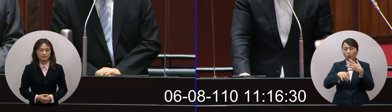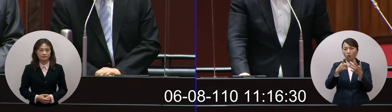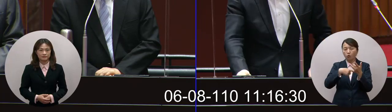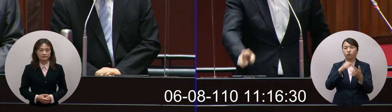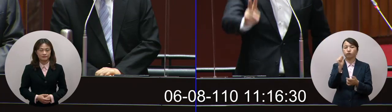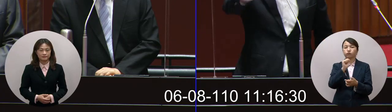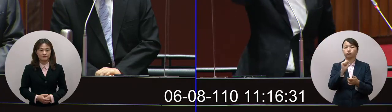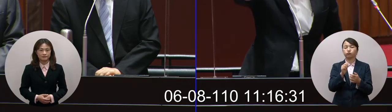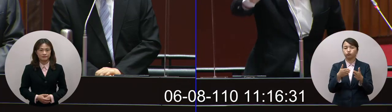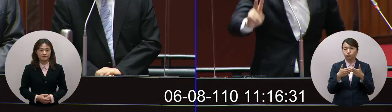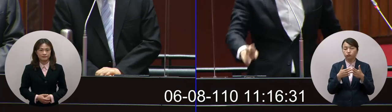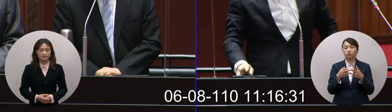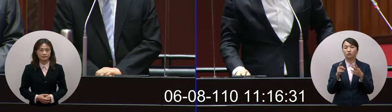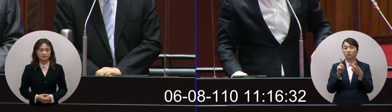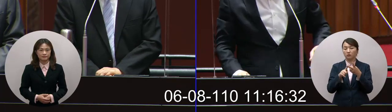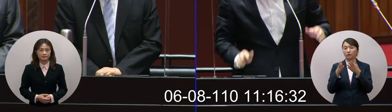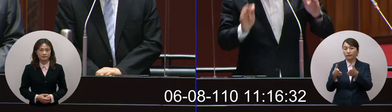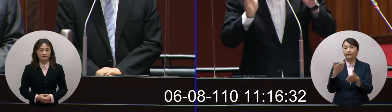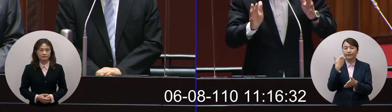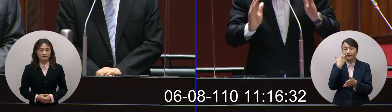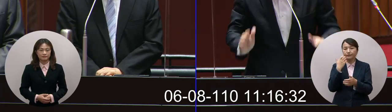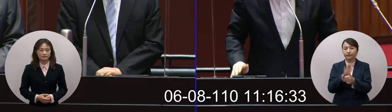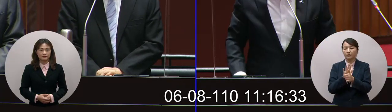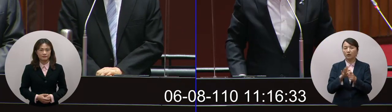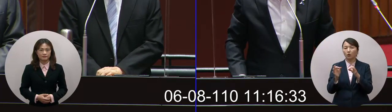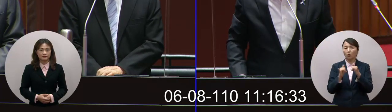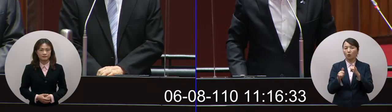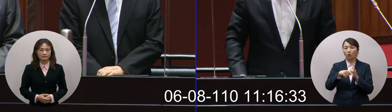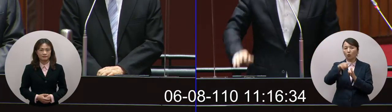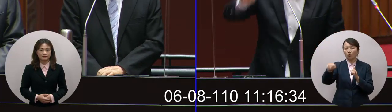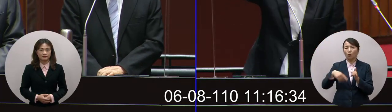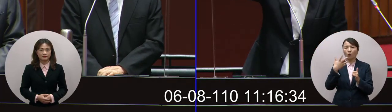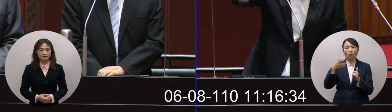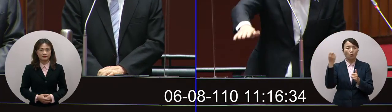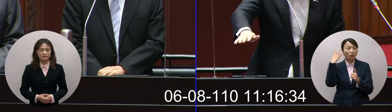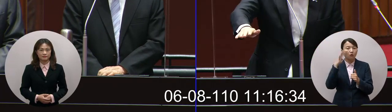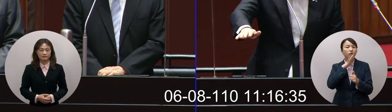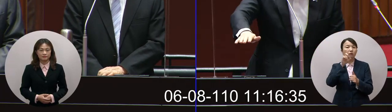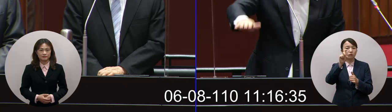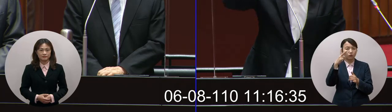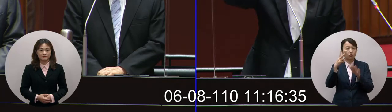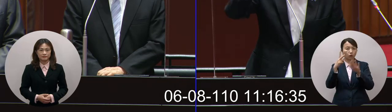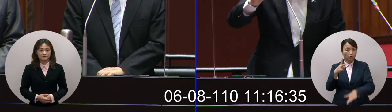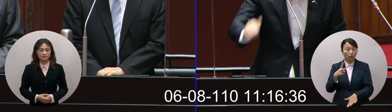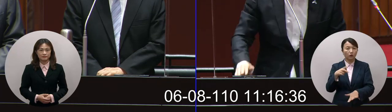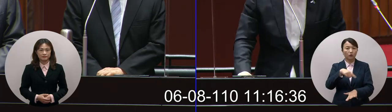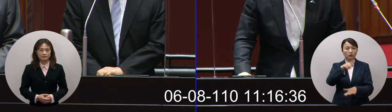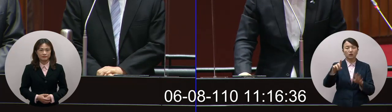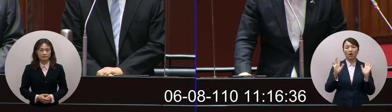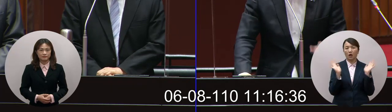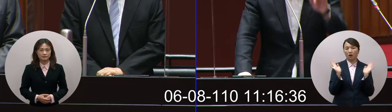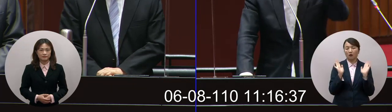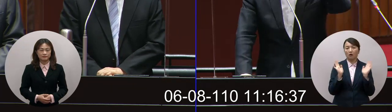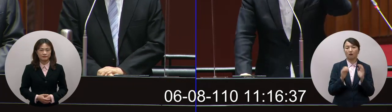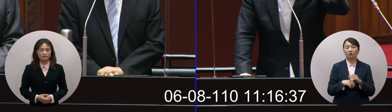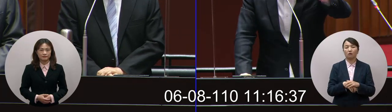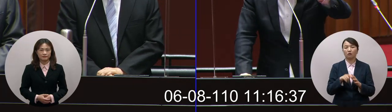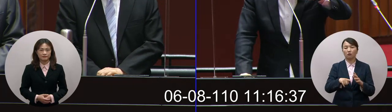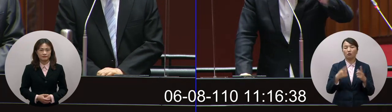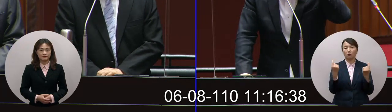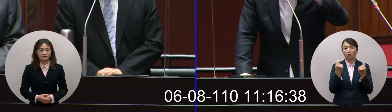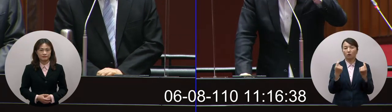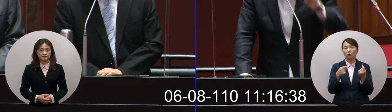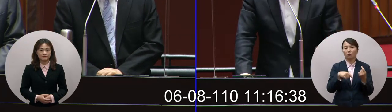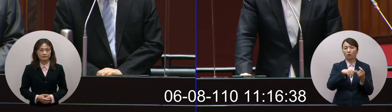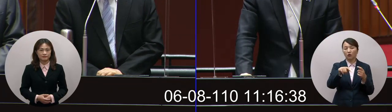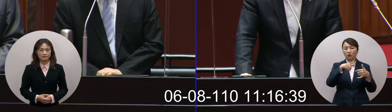对象。第二个对象什么？坊间最多人提什么？12岁以下小朋友，哈的这个部